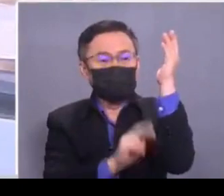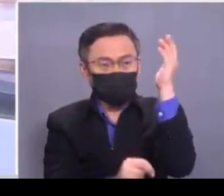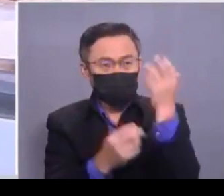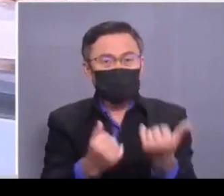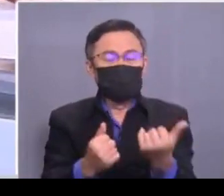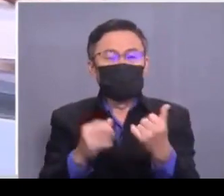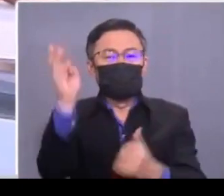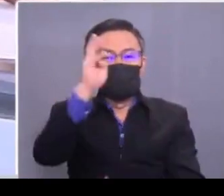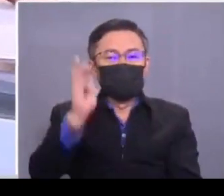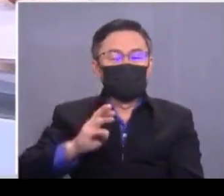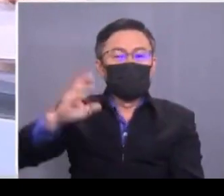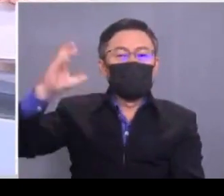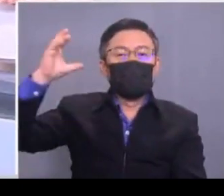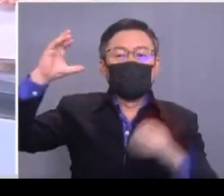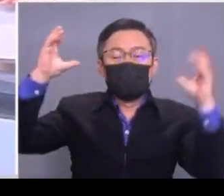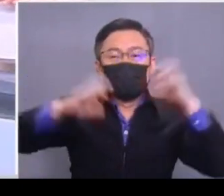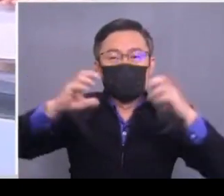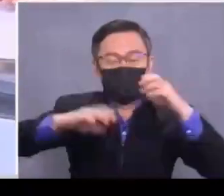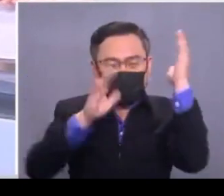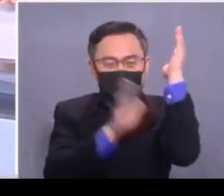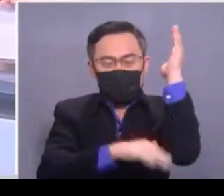จะเป็นมรสุมของประจำทางพื้นที่ตรงนั้นอยู่แล้ว